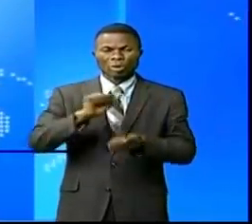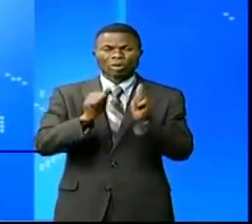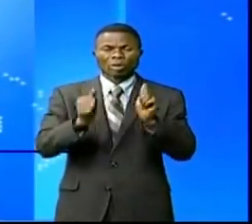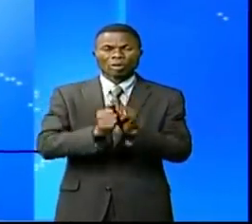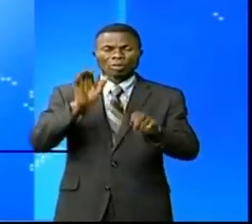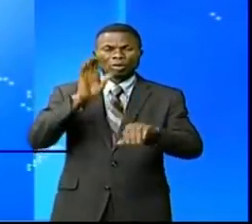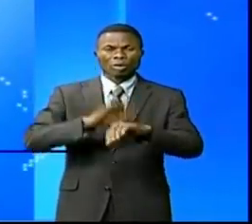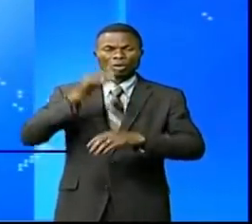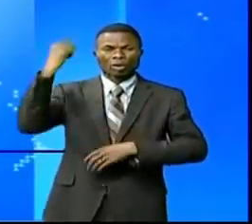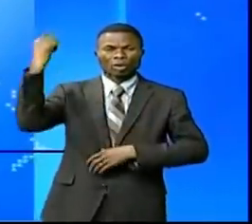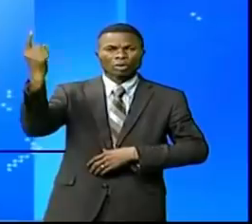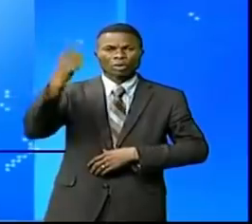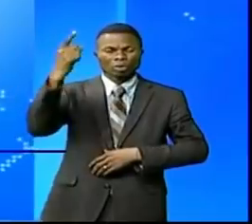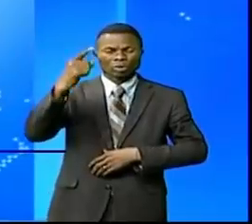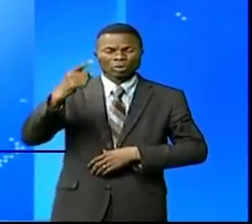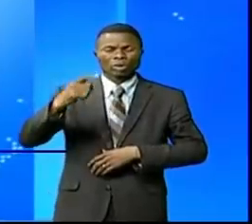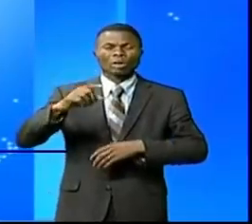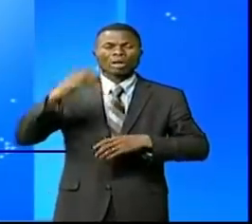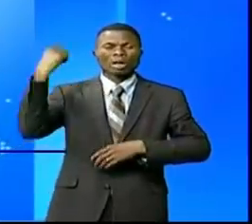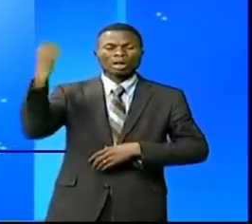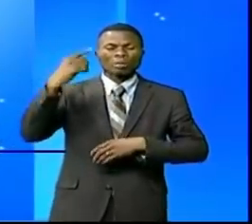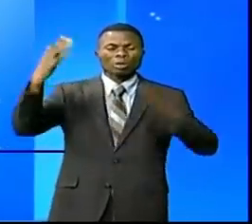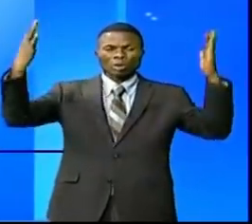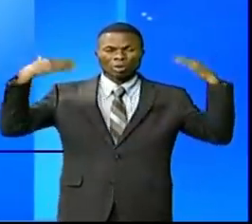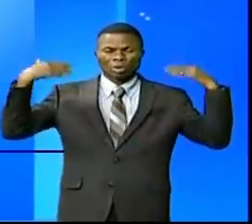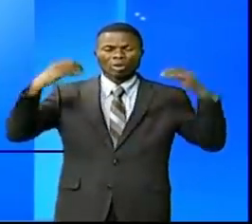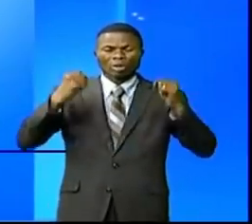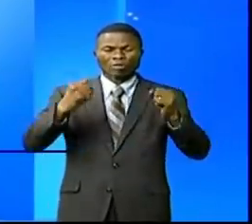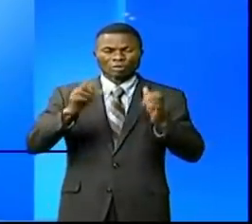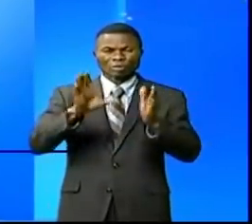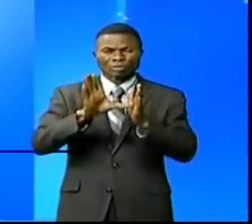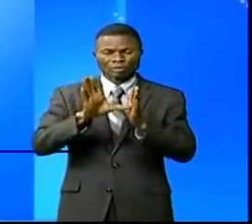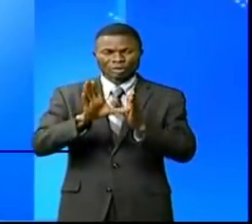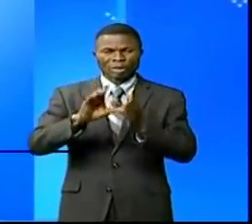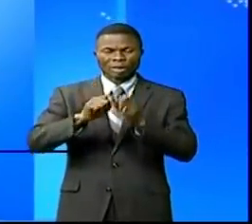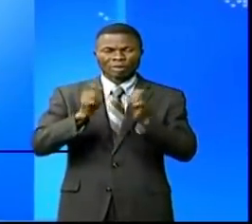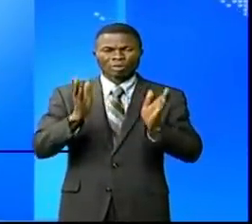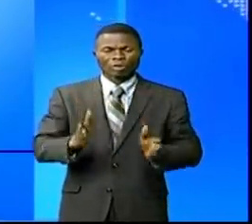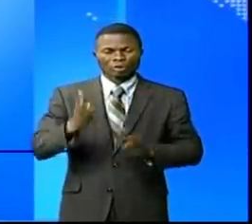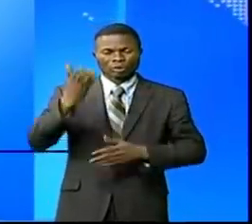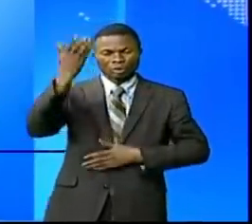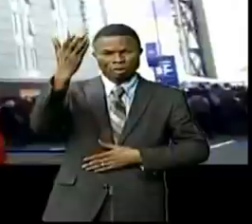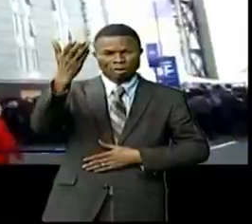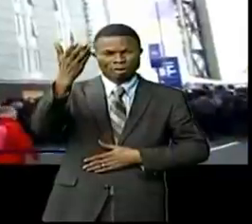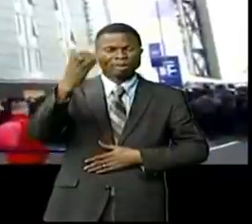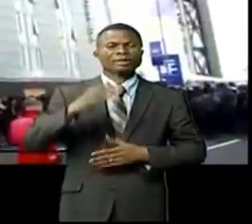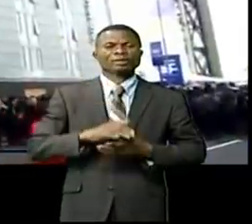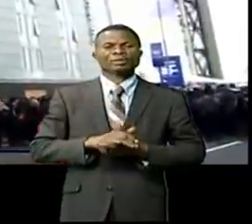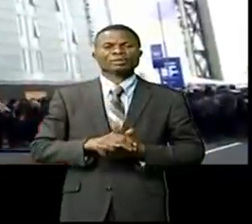mondiale du réchauffement climatique. Un reportage de Pierre Kibambé-Somoué.